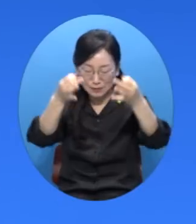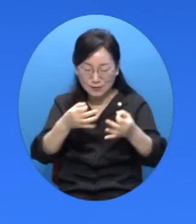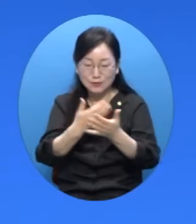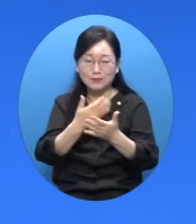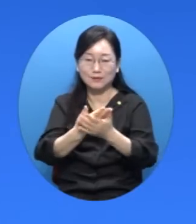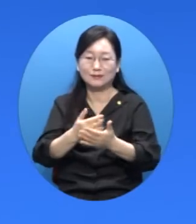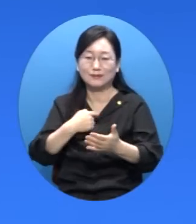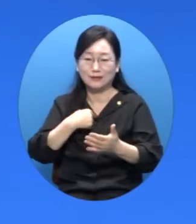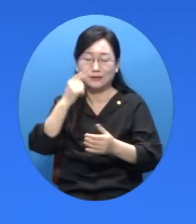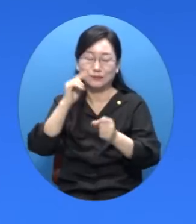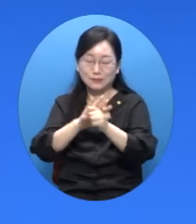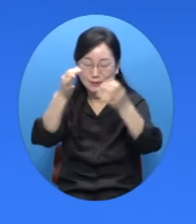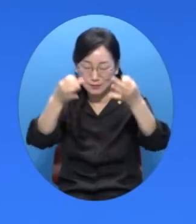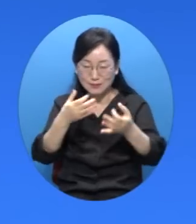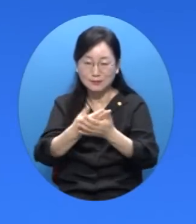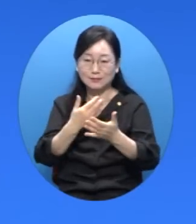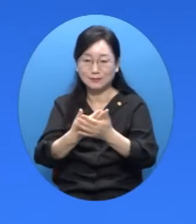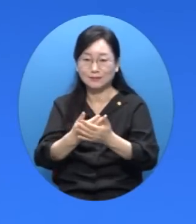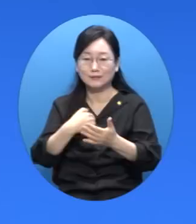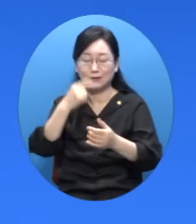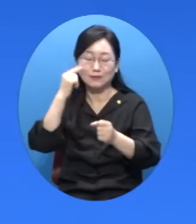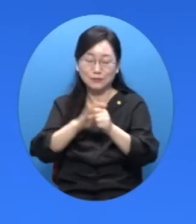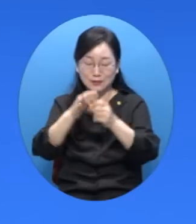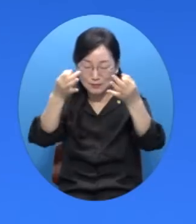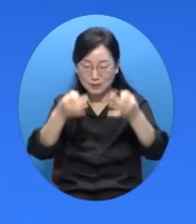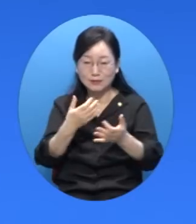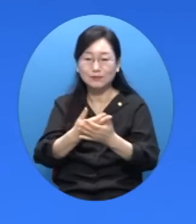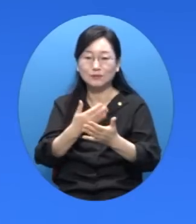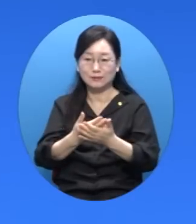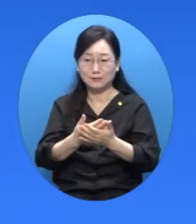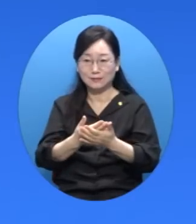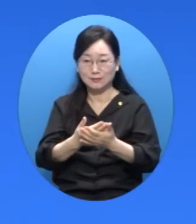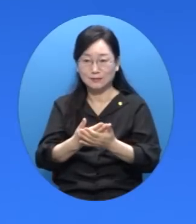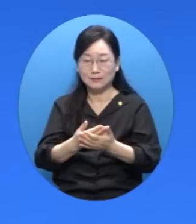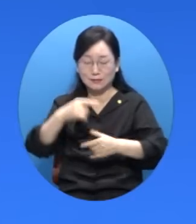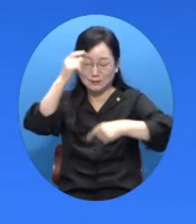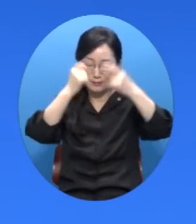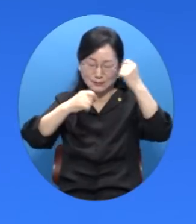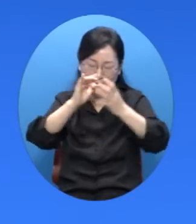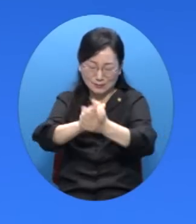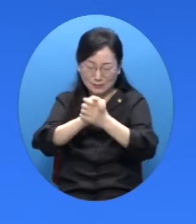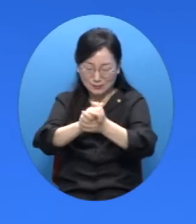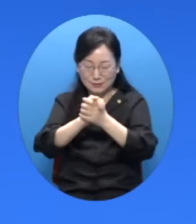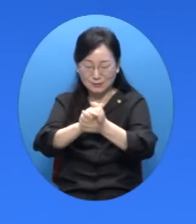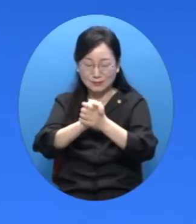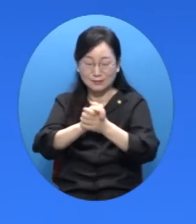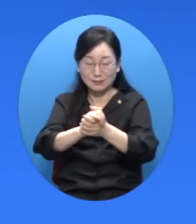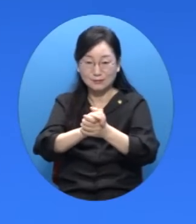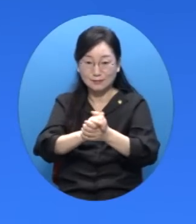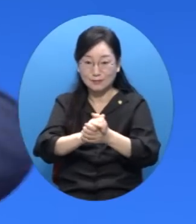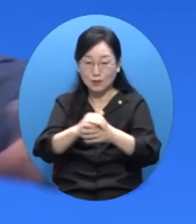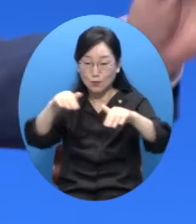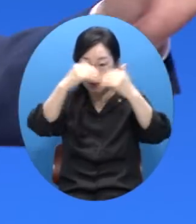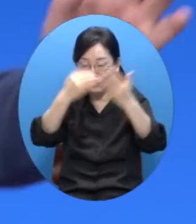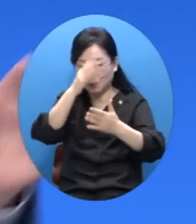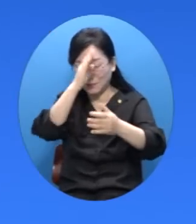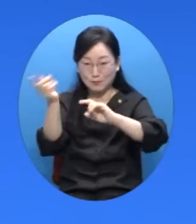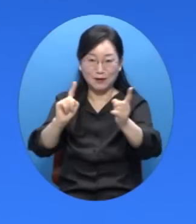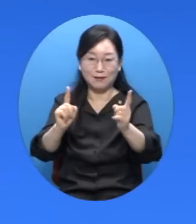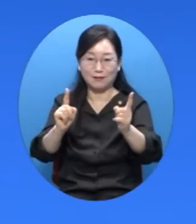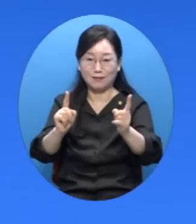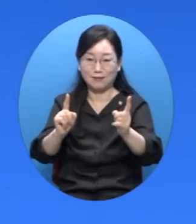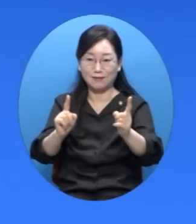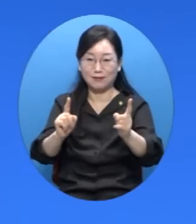주옵소서, 나를 긍휼히 여겨 주옵소서, 나를 긍휼히 여겨 주옵소서. 눈물로 기도하고 또 기도하고 기도할 때 모든 병에서 노연함을 받게 될